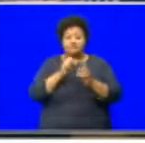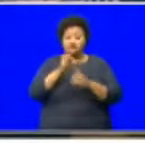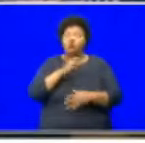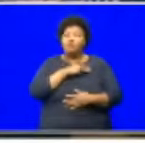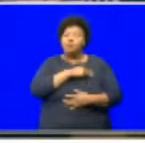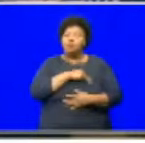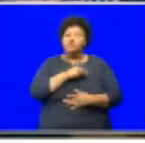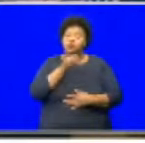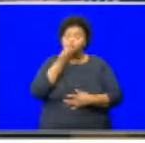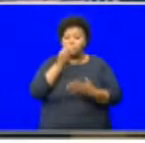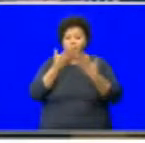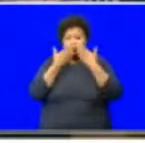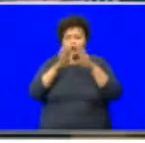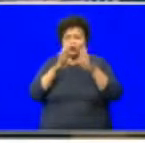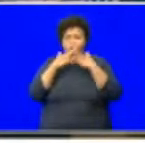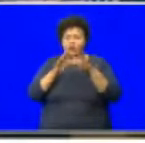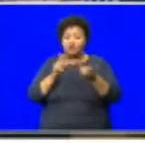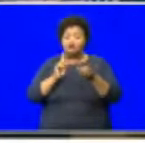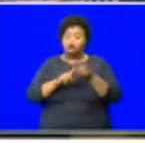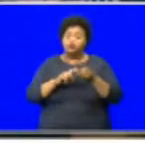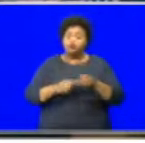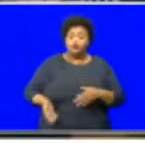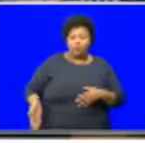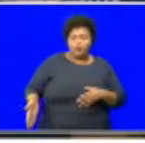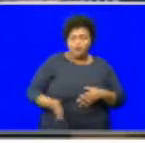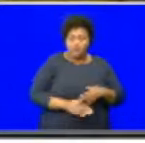kanye nemanabukeni kulokunye.